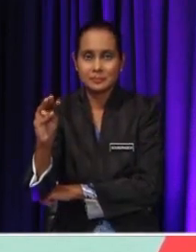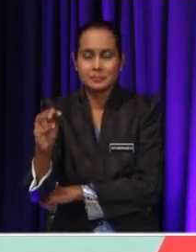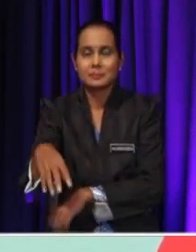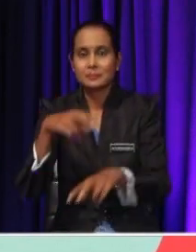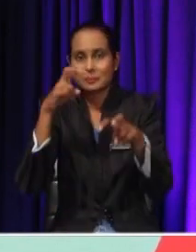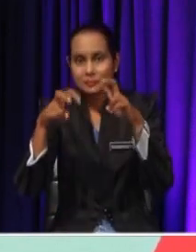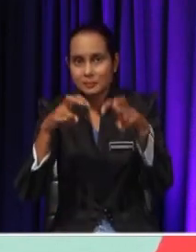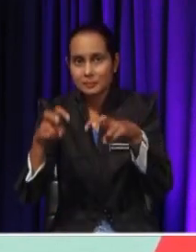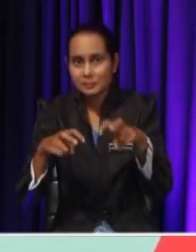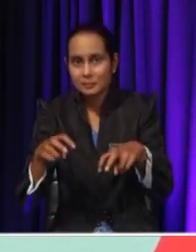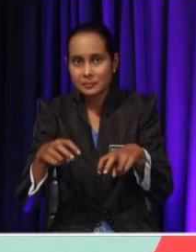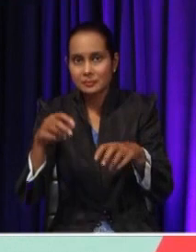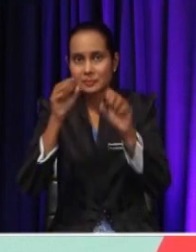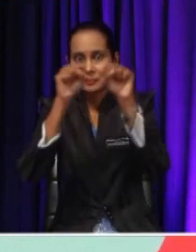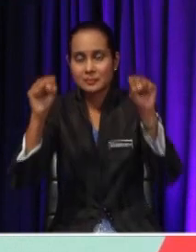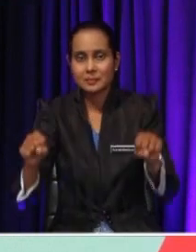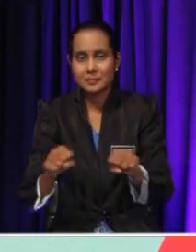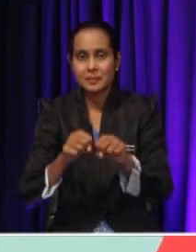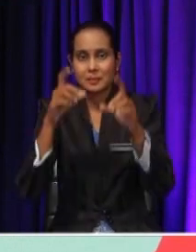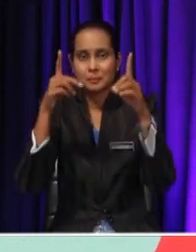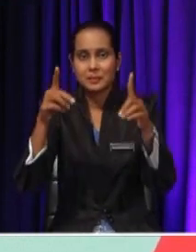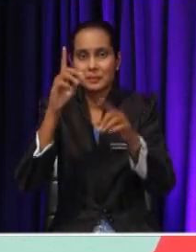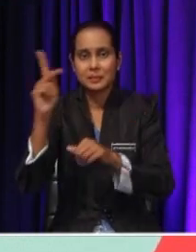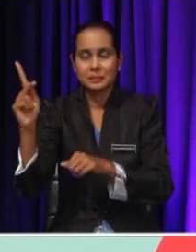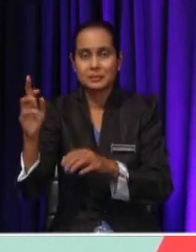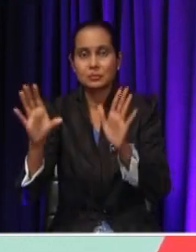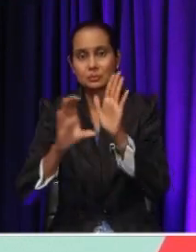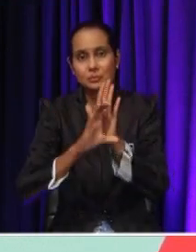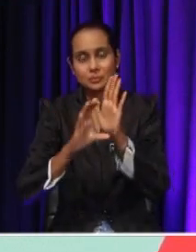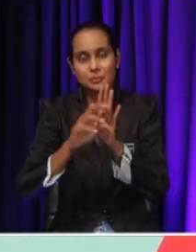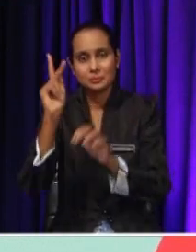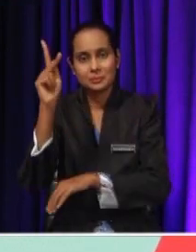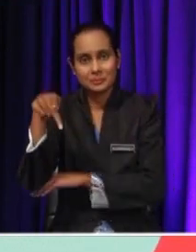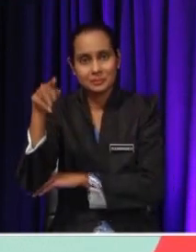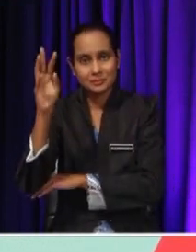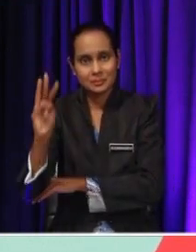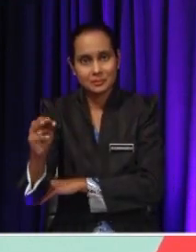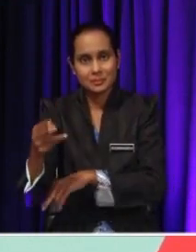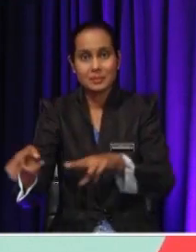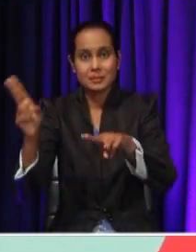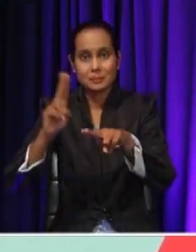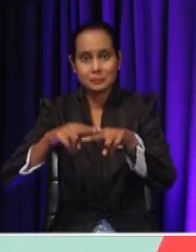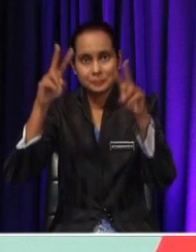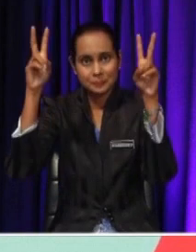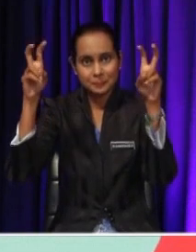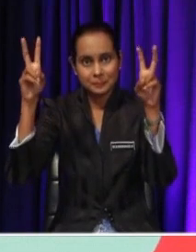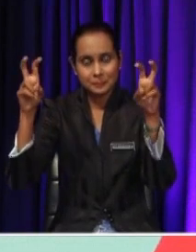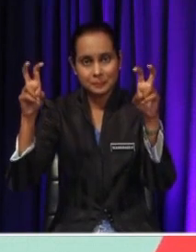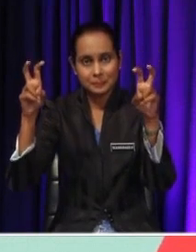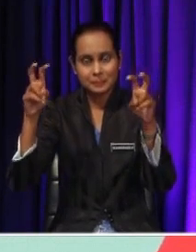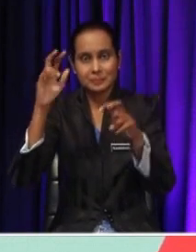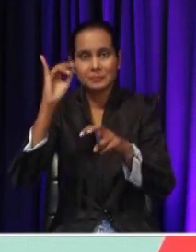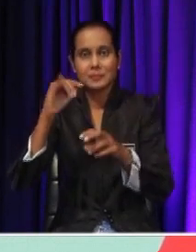sistem pendidikan contohnya Kementerian Pendidikan Malaysia haruslah menambah topik berkaitan pada